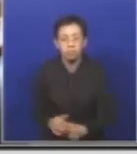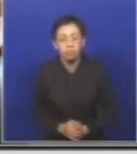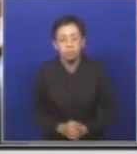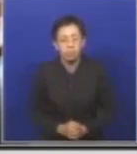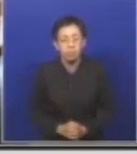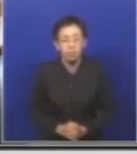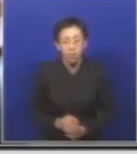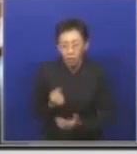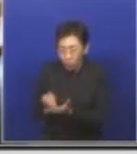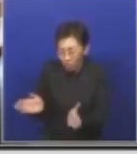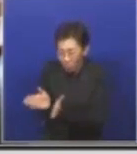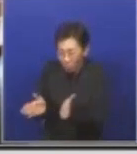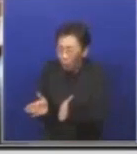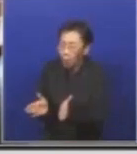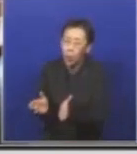ก็จะได้รับประโยชน์เต็มๆ